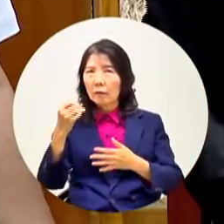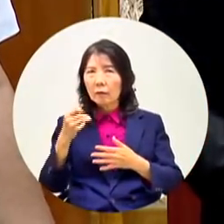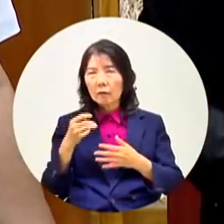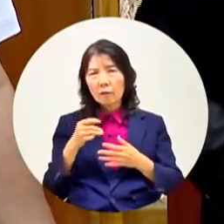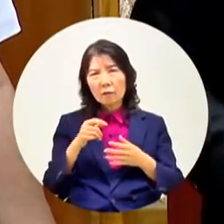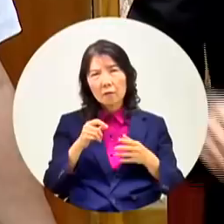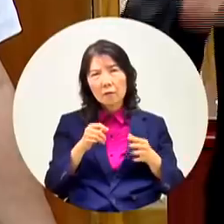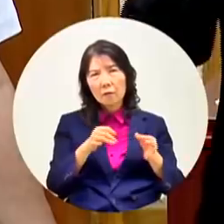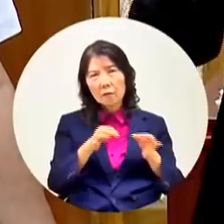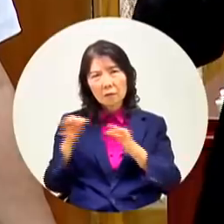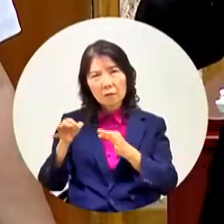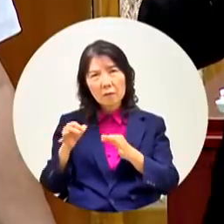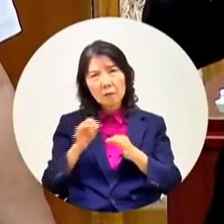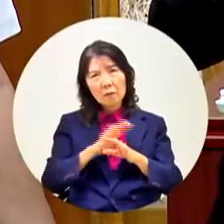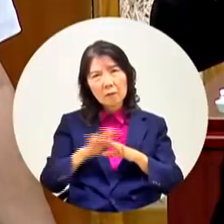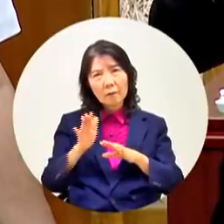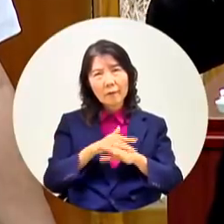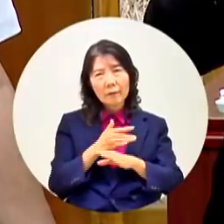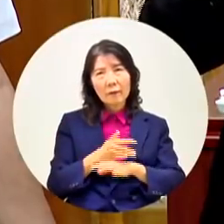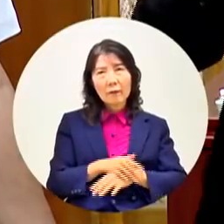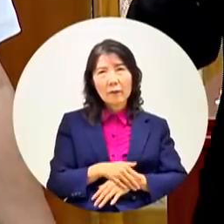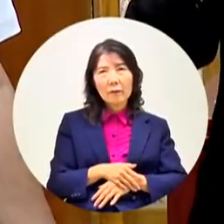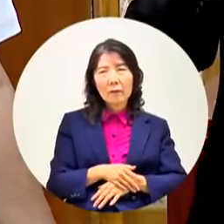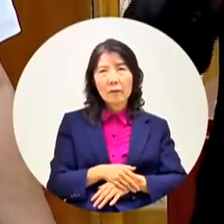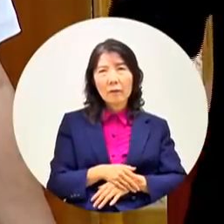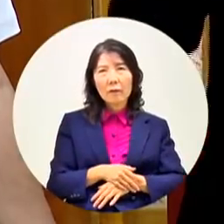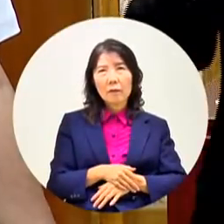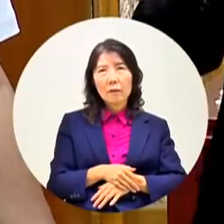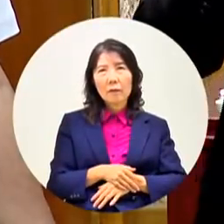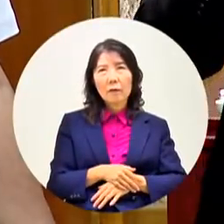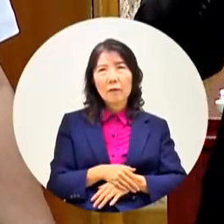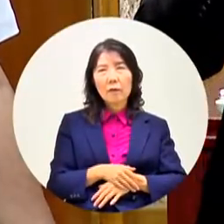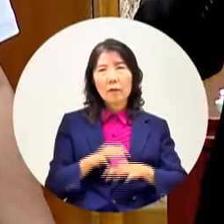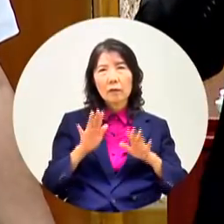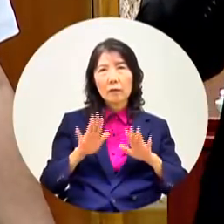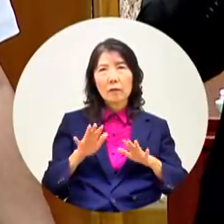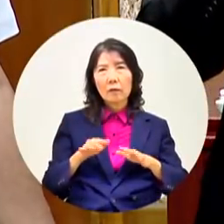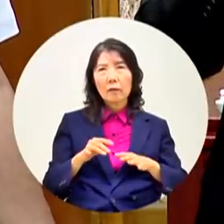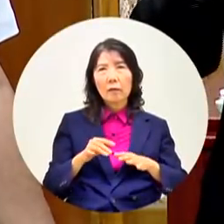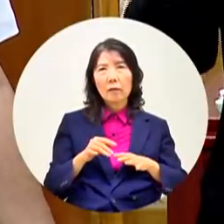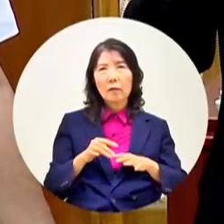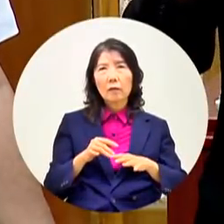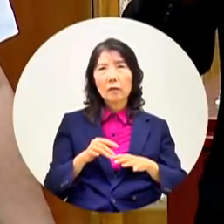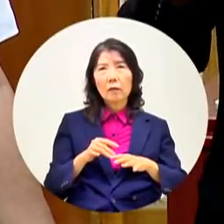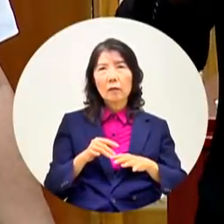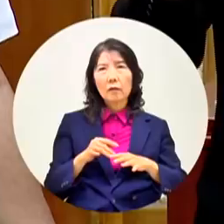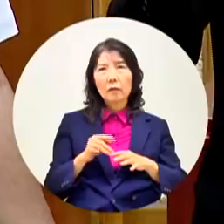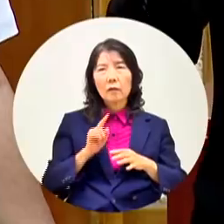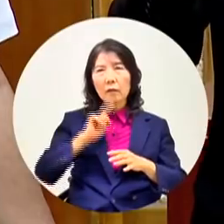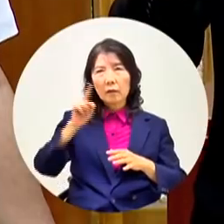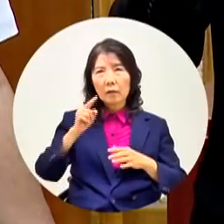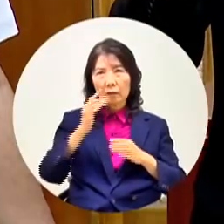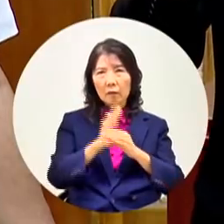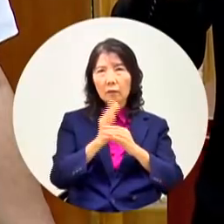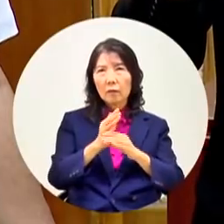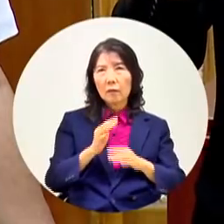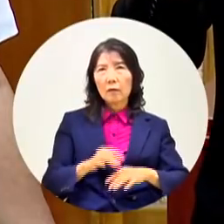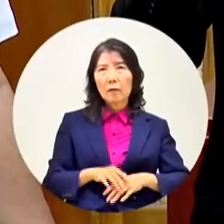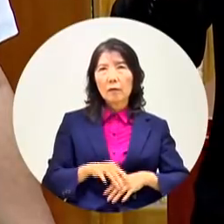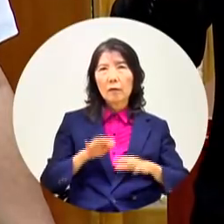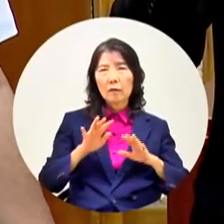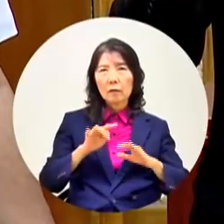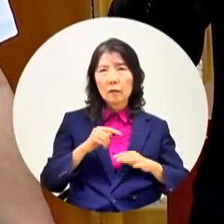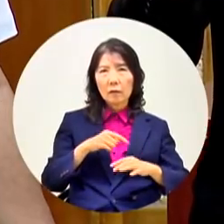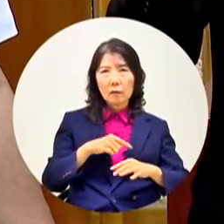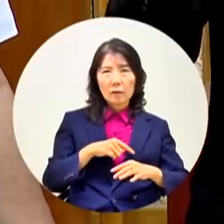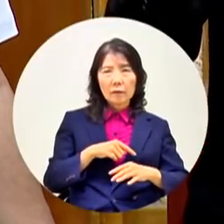耽误到？会不会耽误到？ 因为因即摆等在受伤当中啦，吼啊，我们的部分